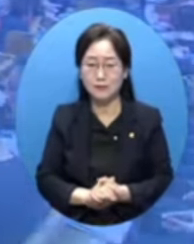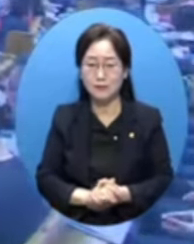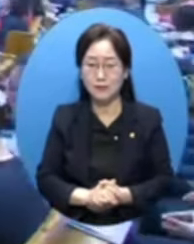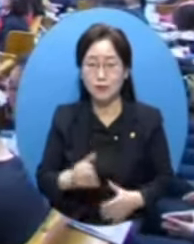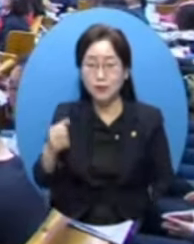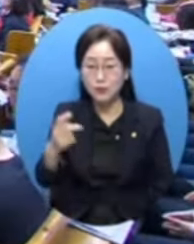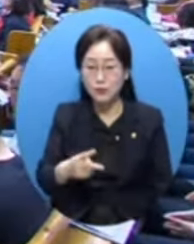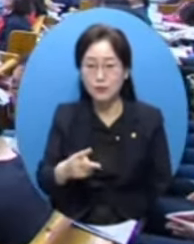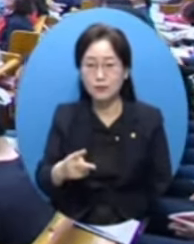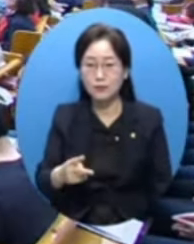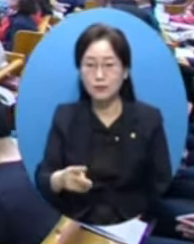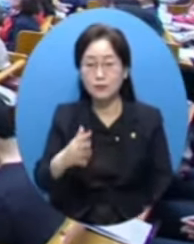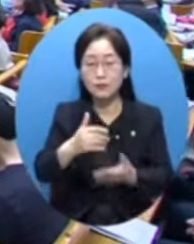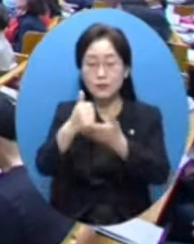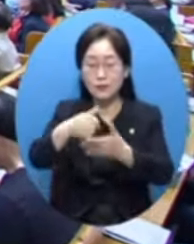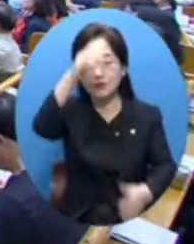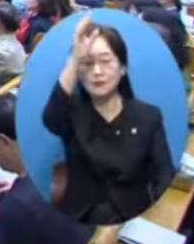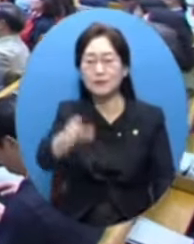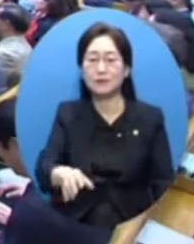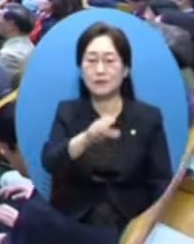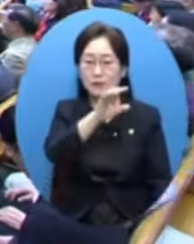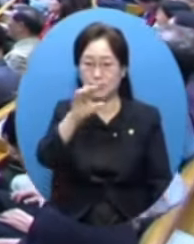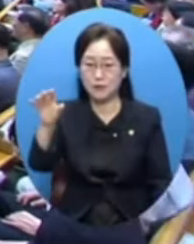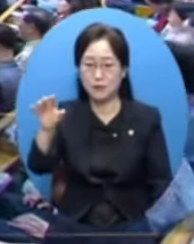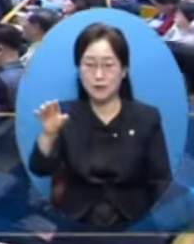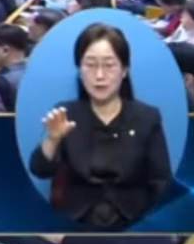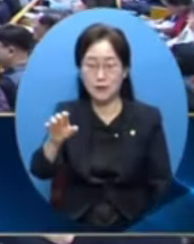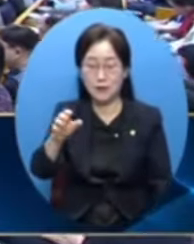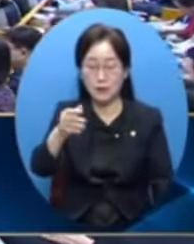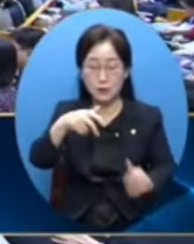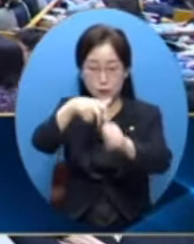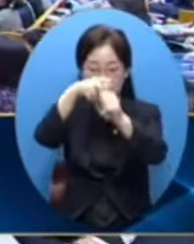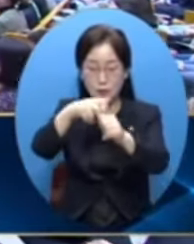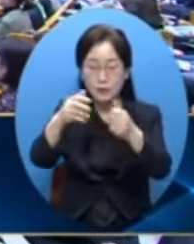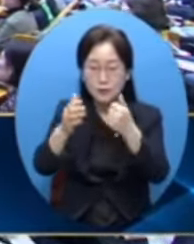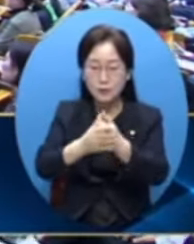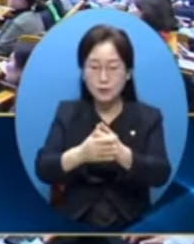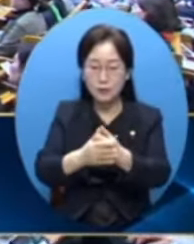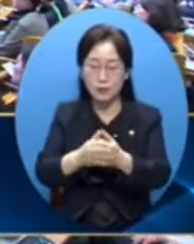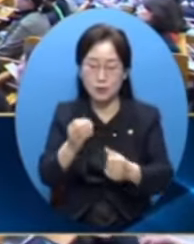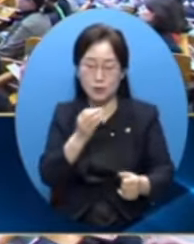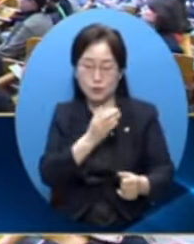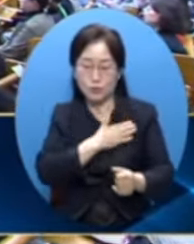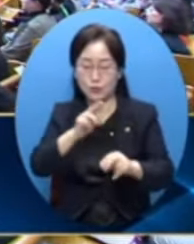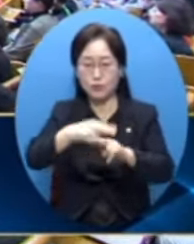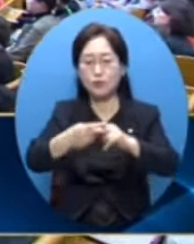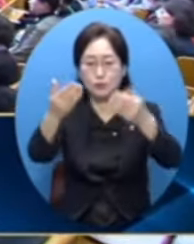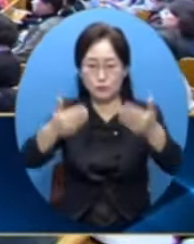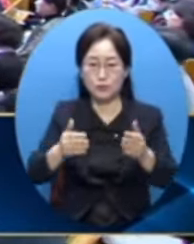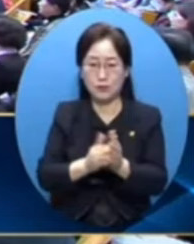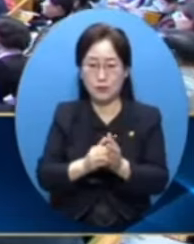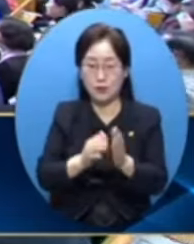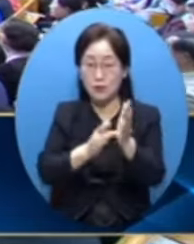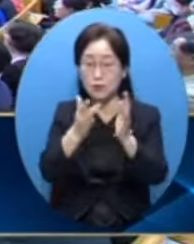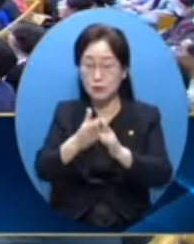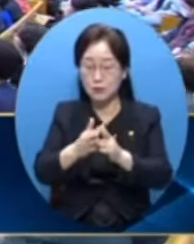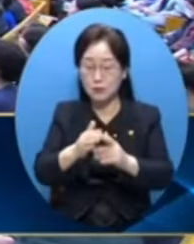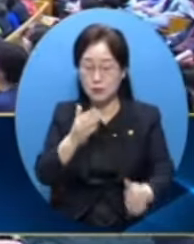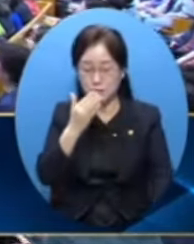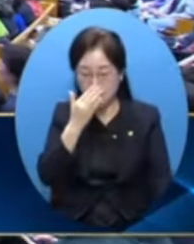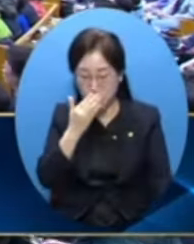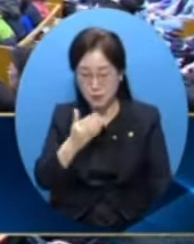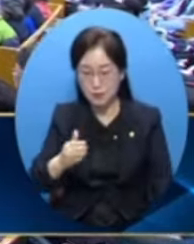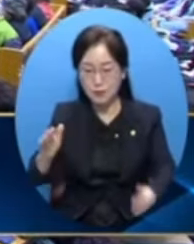나아가서 주님께서 우리에게 십자가에서 부여의 축복을 선물로 주셨습니다. 예수님은 나자님과 섬김의 삶을